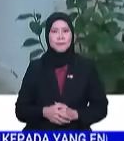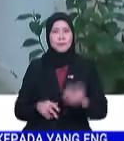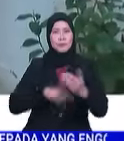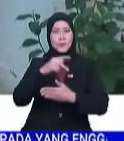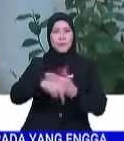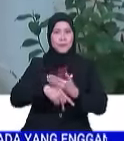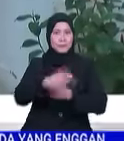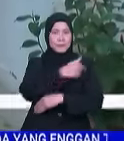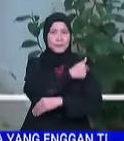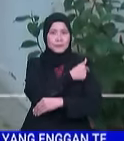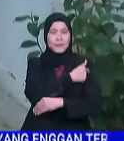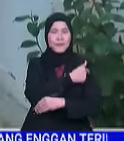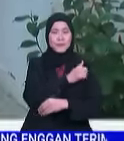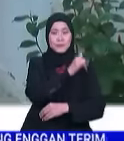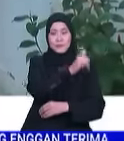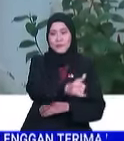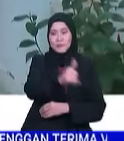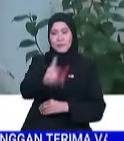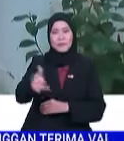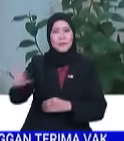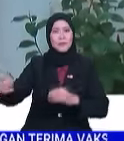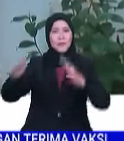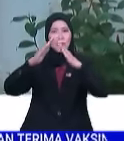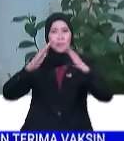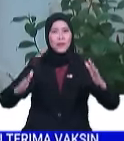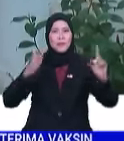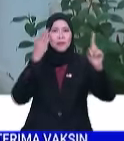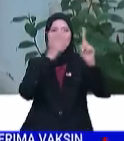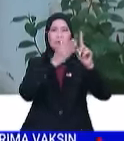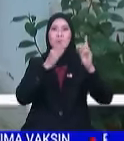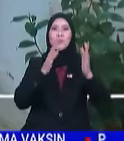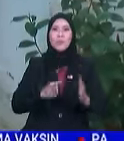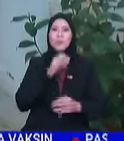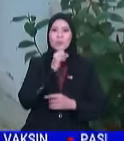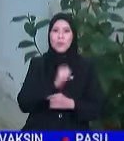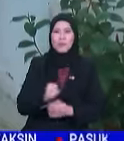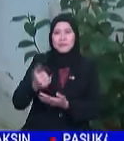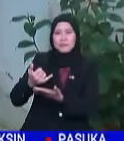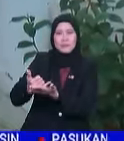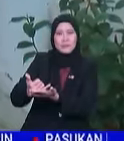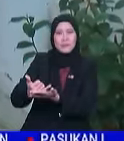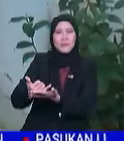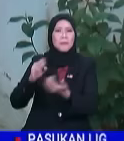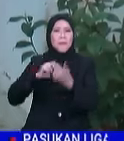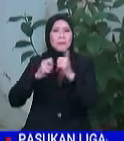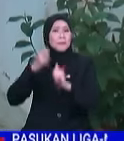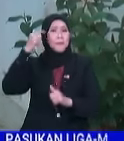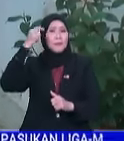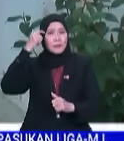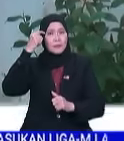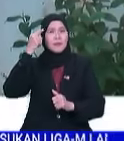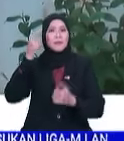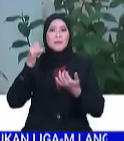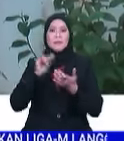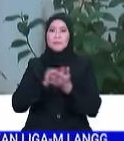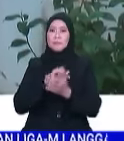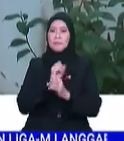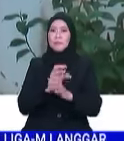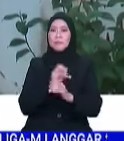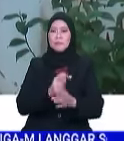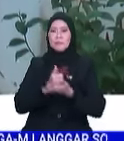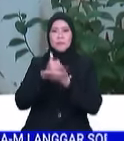Program vaksinasi dari rumah ke rumah yang menyasarkan warga emas terlantar serta mereka yang mempunyai masalah mental merupakan salah satu inisiatif